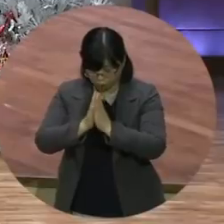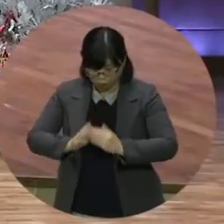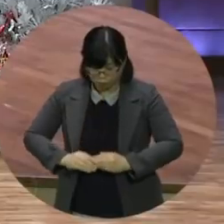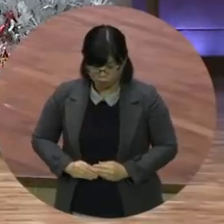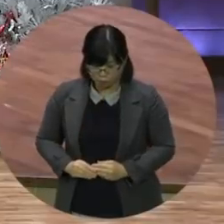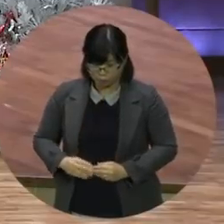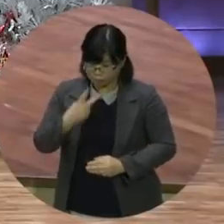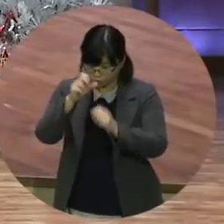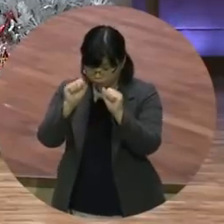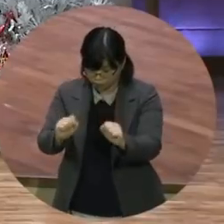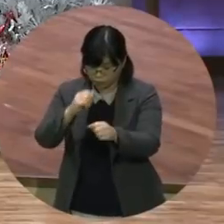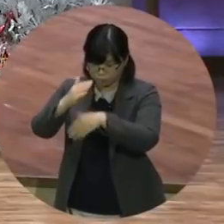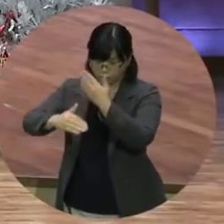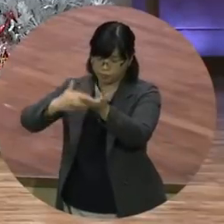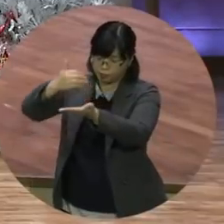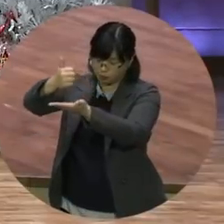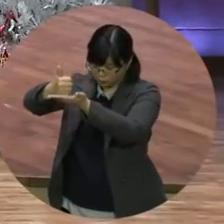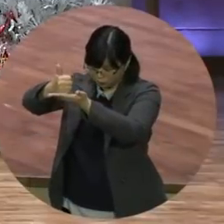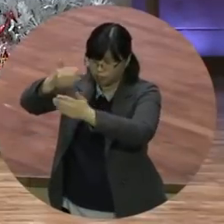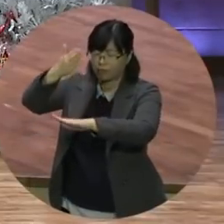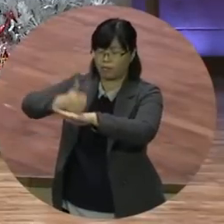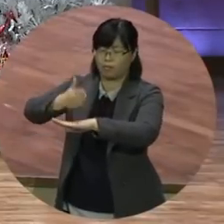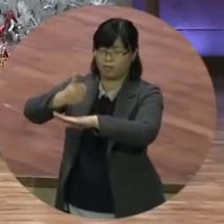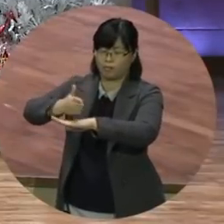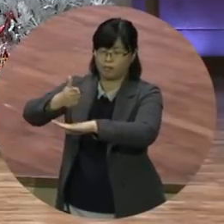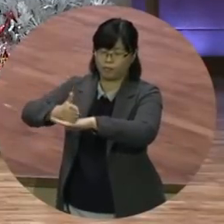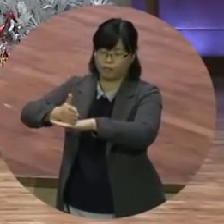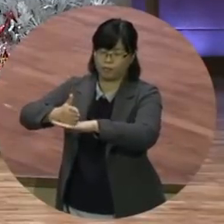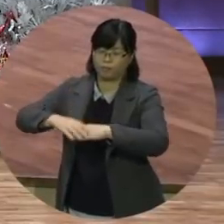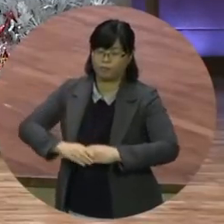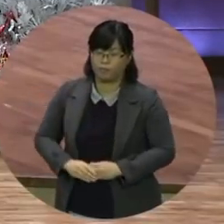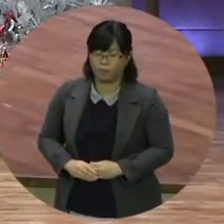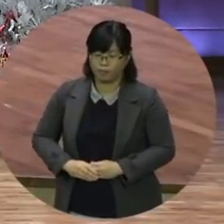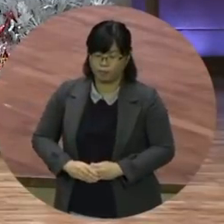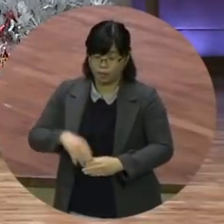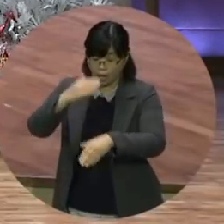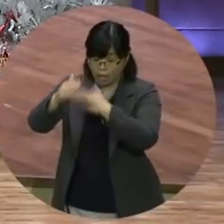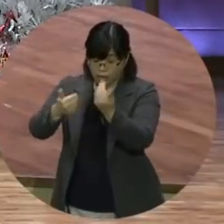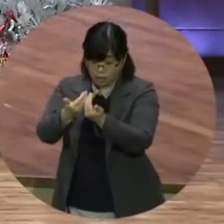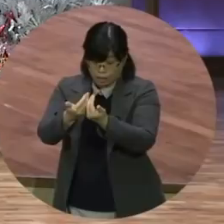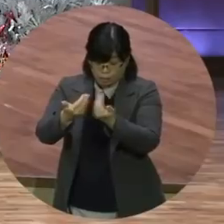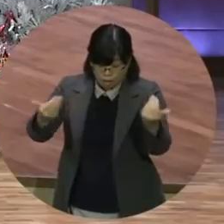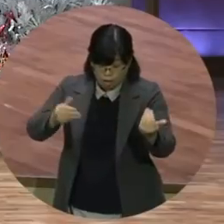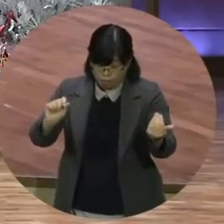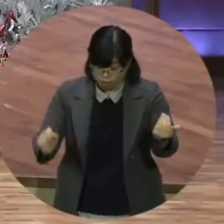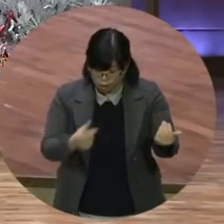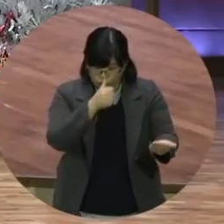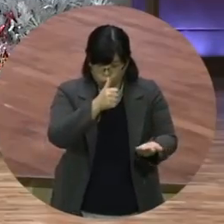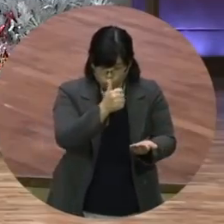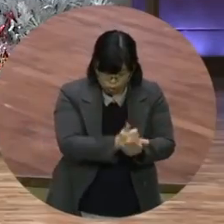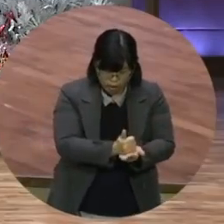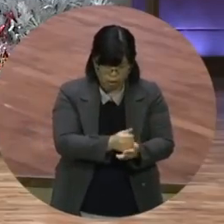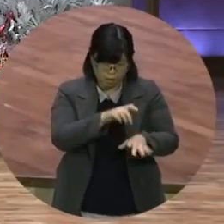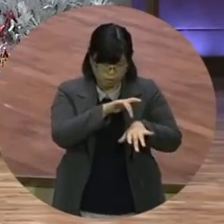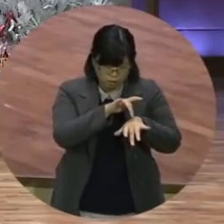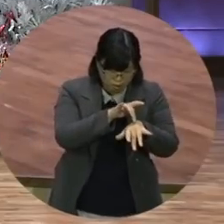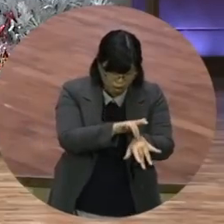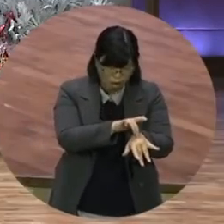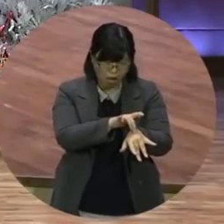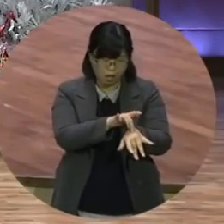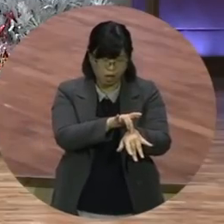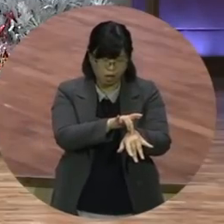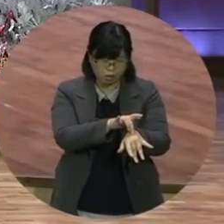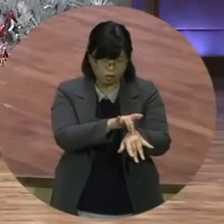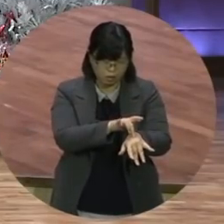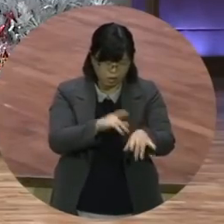살아계신 하나님 감사를 드립니다. 하나님 떠난 문제, 죄 문제, 사단 문제,